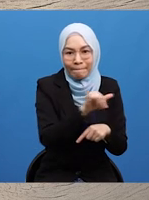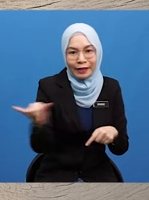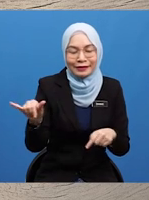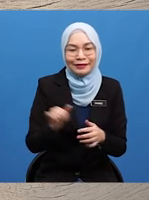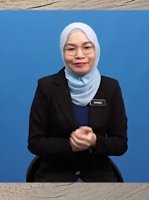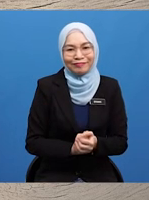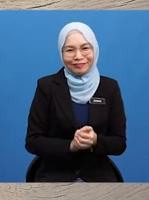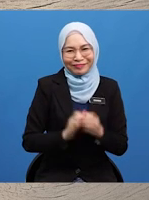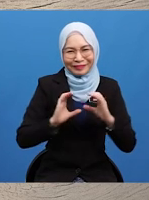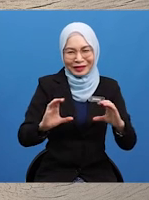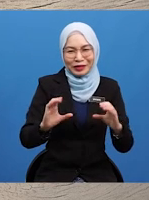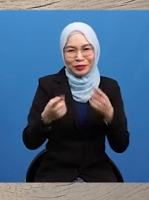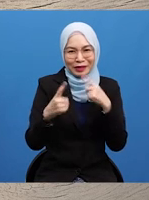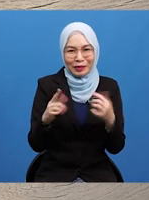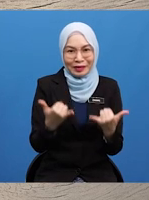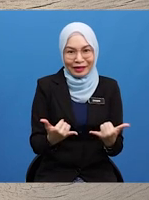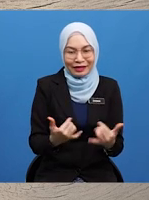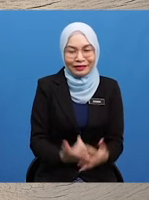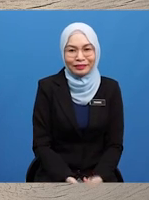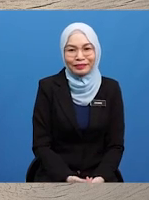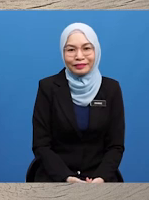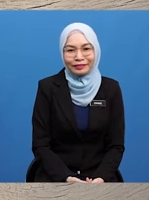ini. Kita mulakan sekarang.